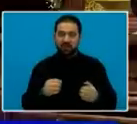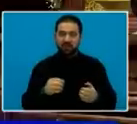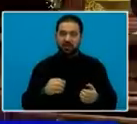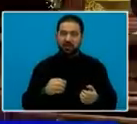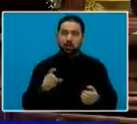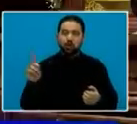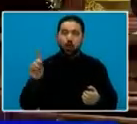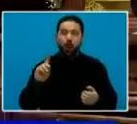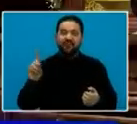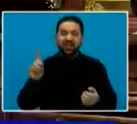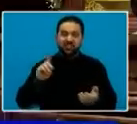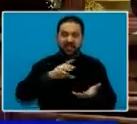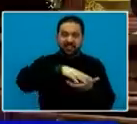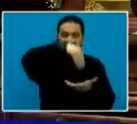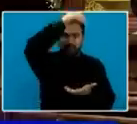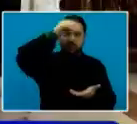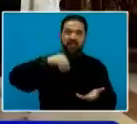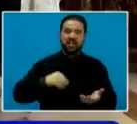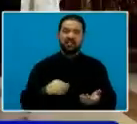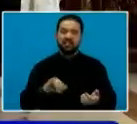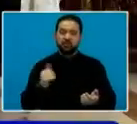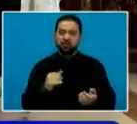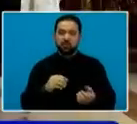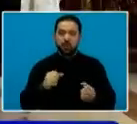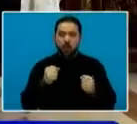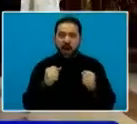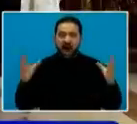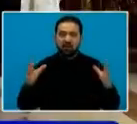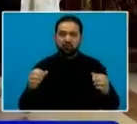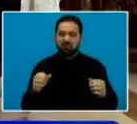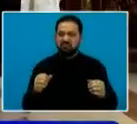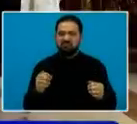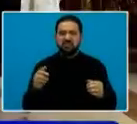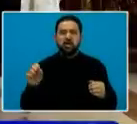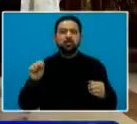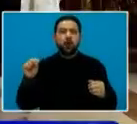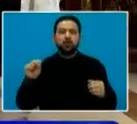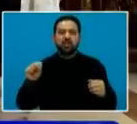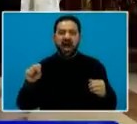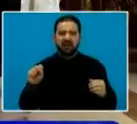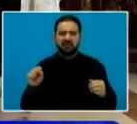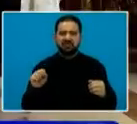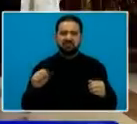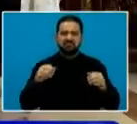să spunem, vieții bisericii și cel social, pe care altfel ați și amintit înainte?